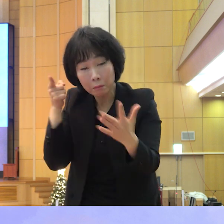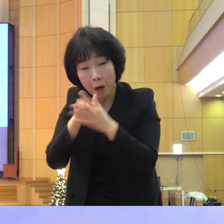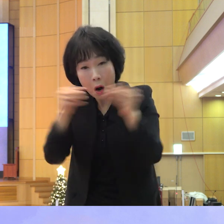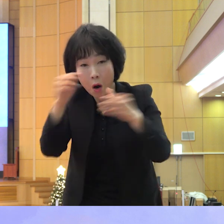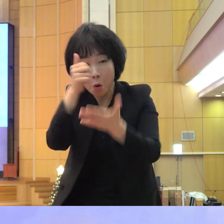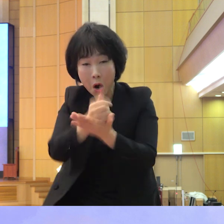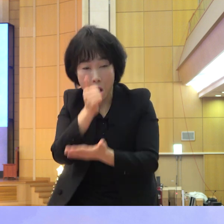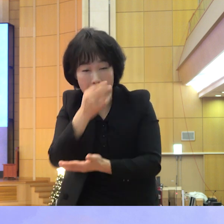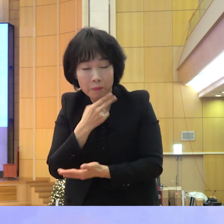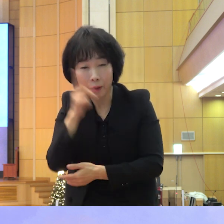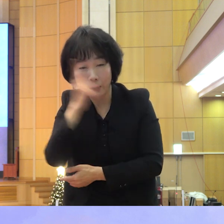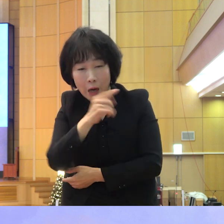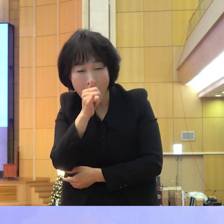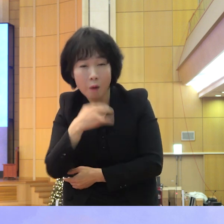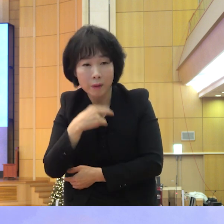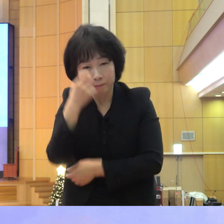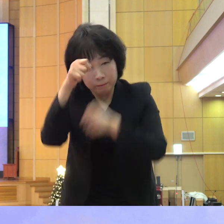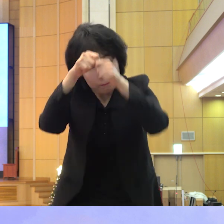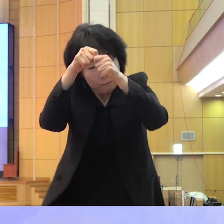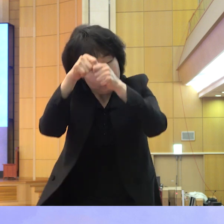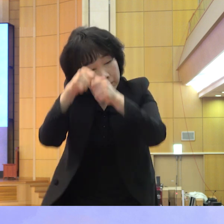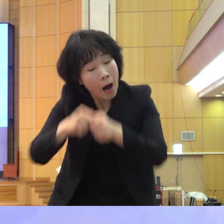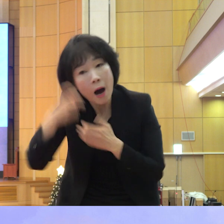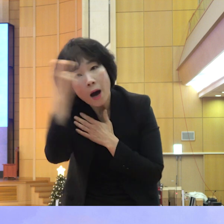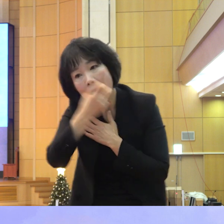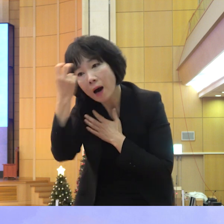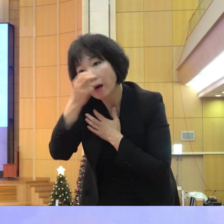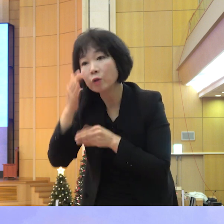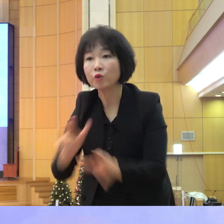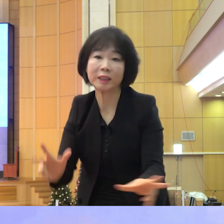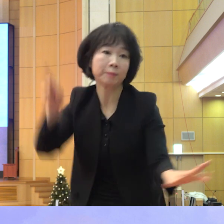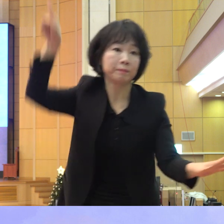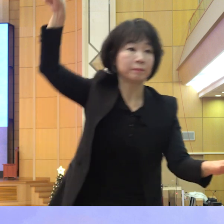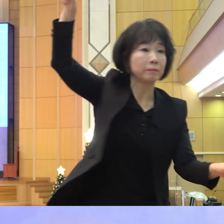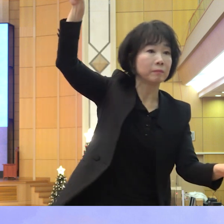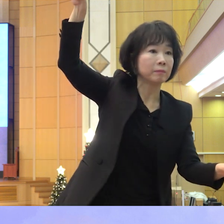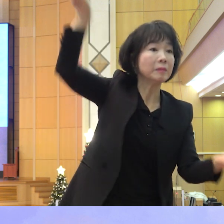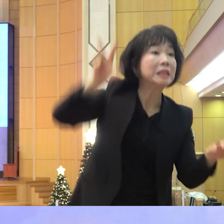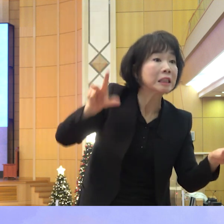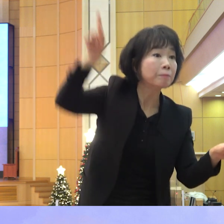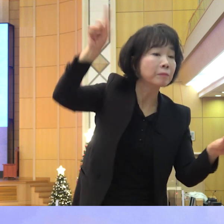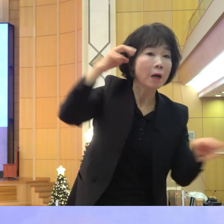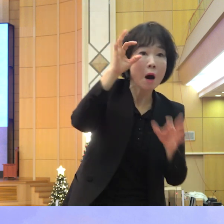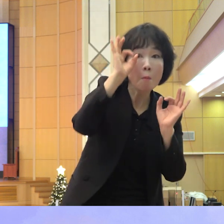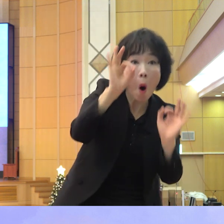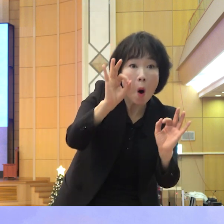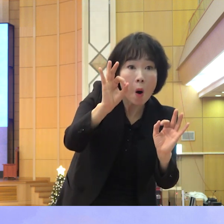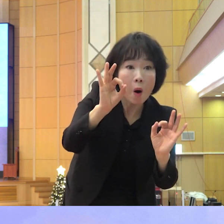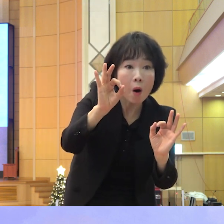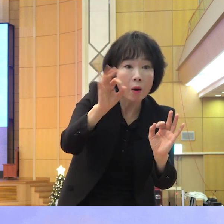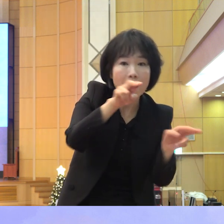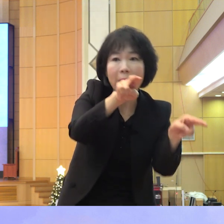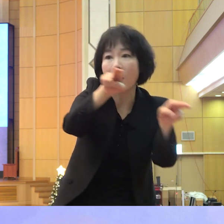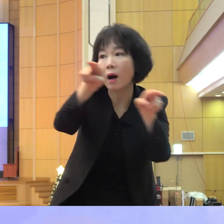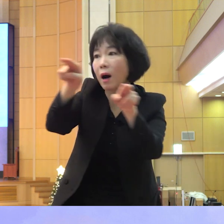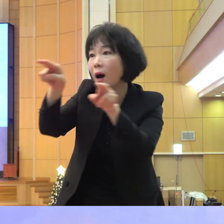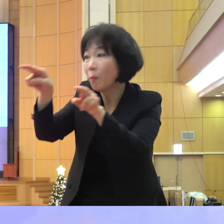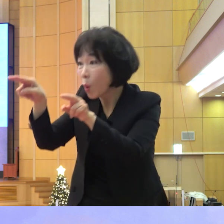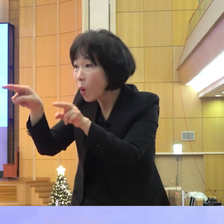죄가 있는지 악이 있는지 의가 있는지 의로운지 선한지 이런 걸 보시고,